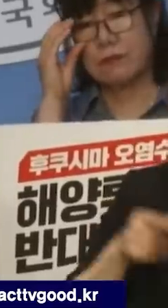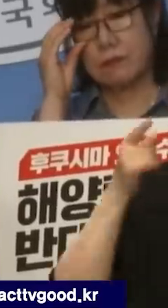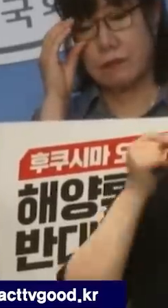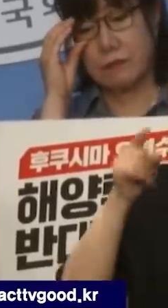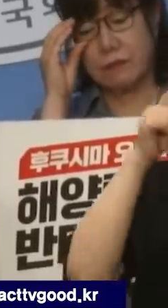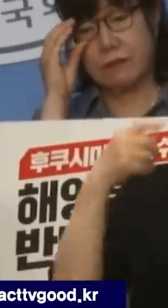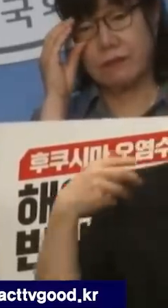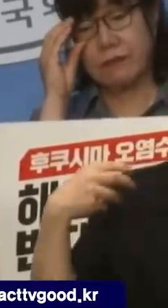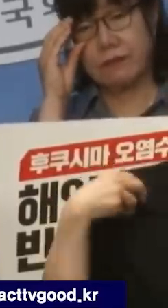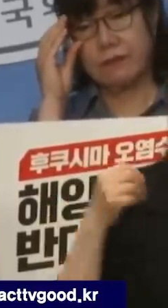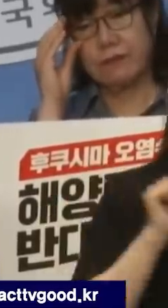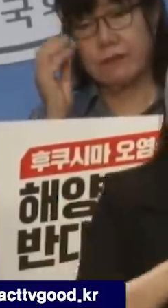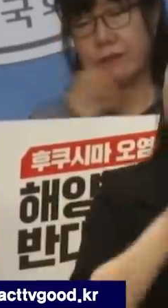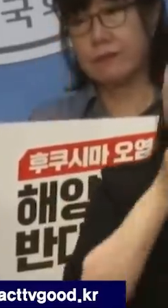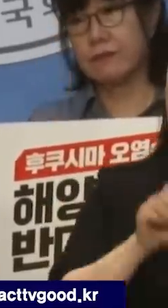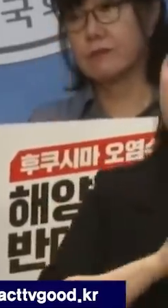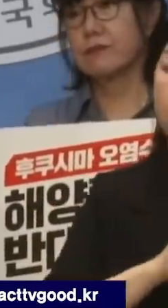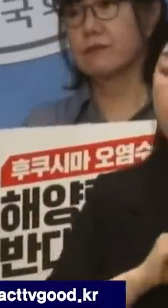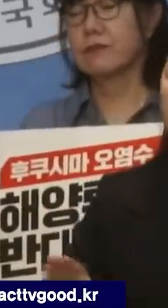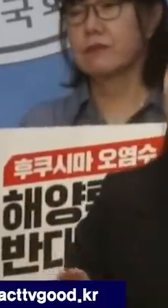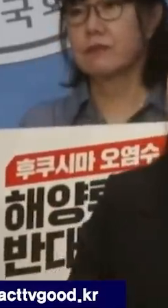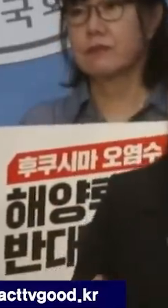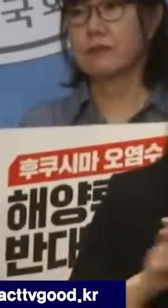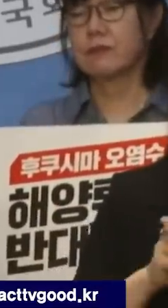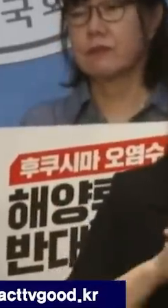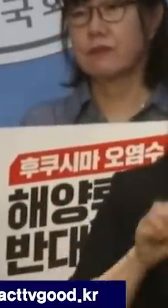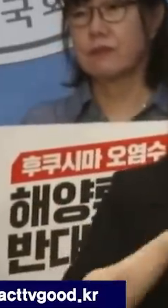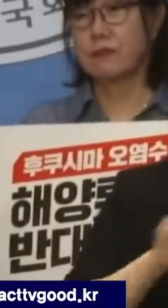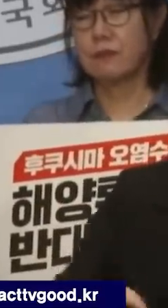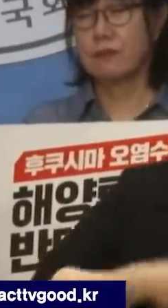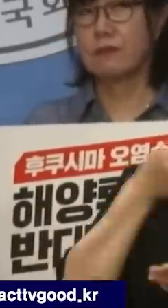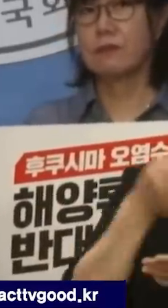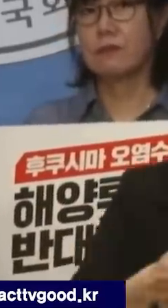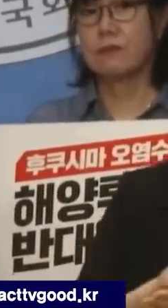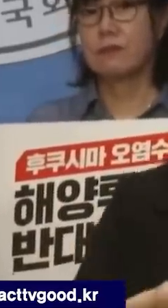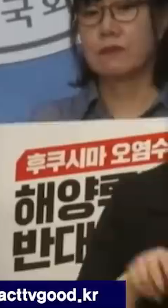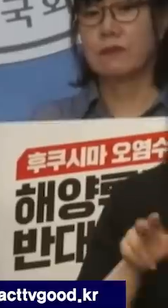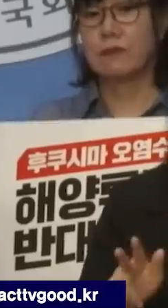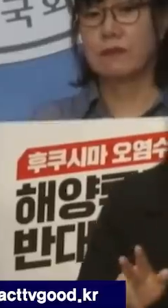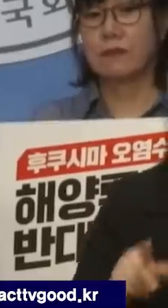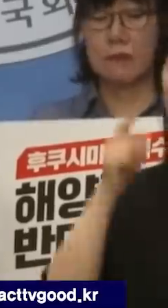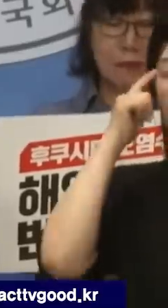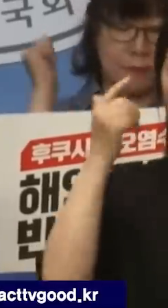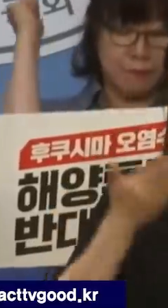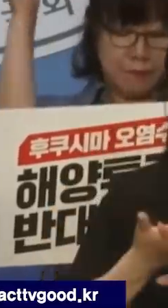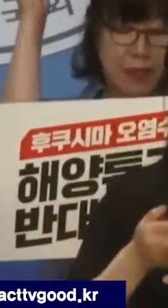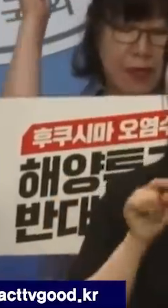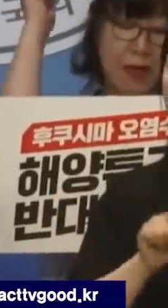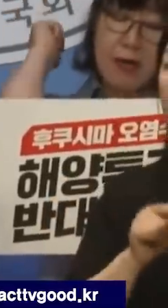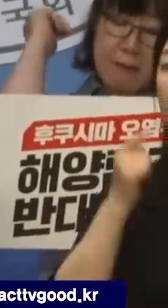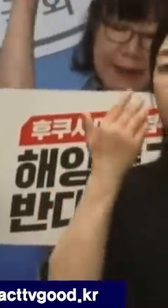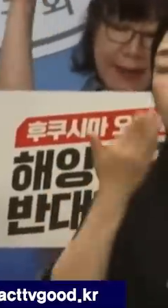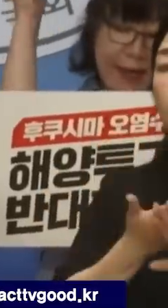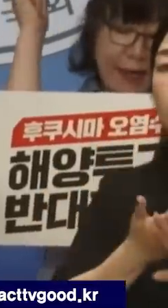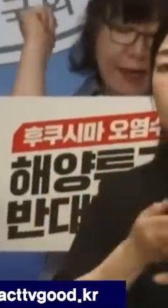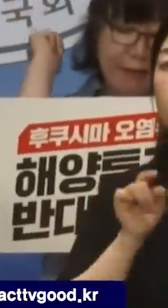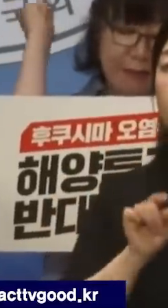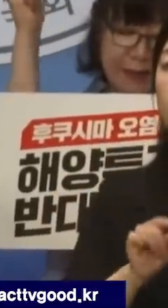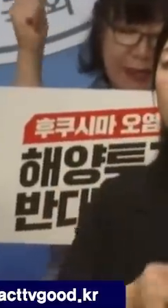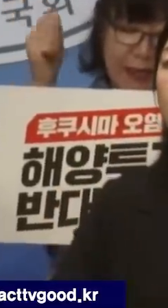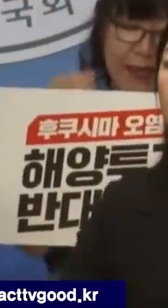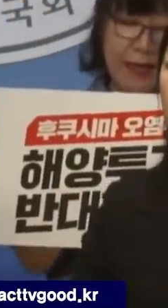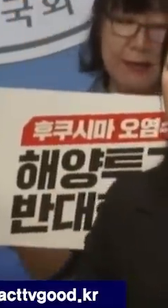일본 정부의 오염수 해양 무단투기 결정을 즉각 반대하라! 반대하라!